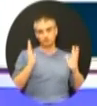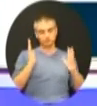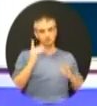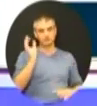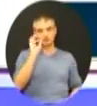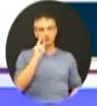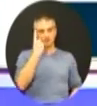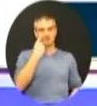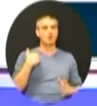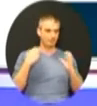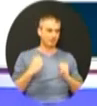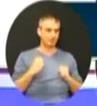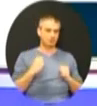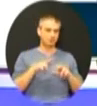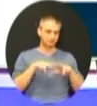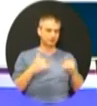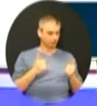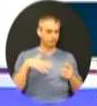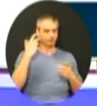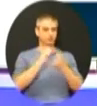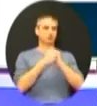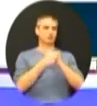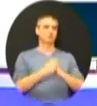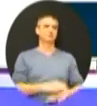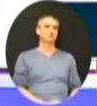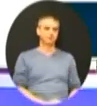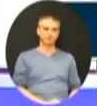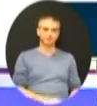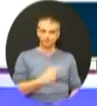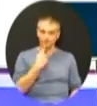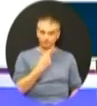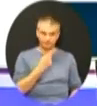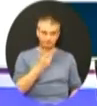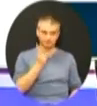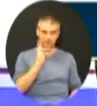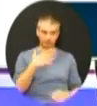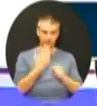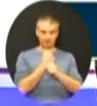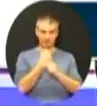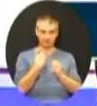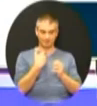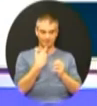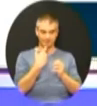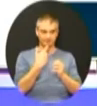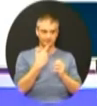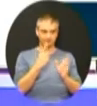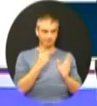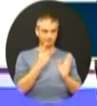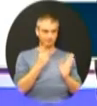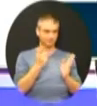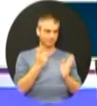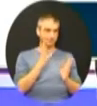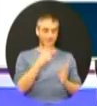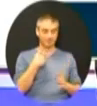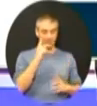גבוהה של ביטחון שהמצב הנוכחי ישתנה כלומר אתה יש השגים בצד החוק שא שאתה לא אבל